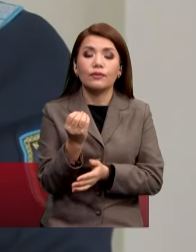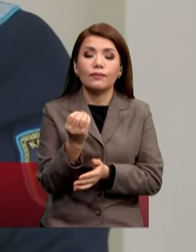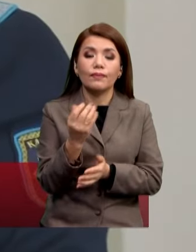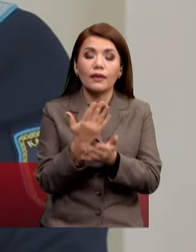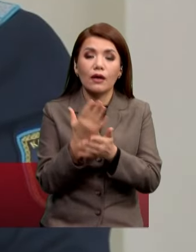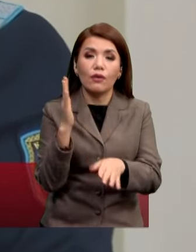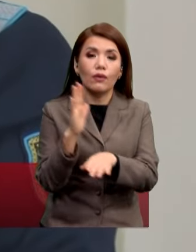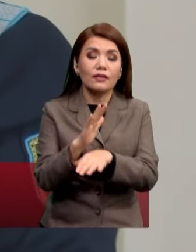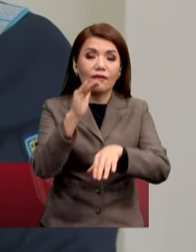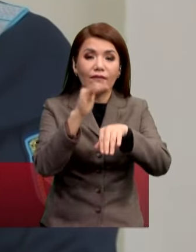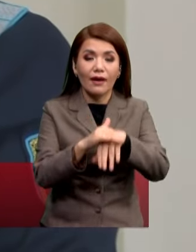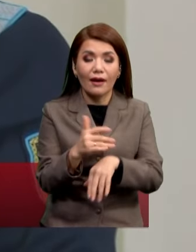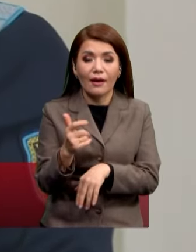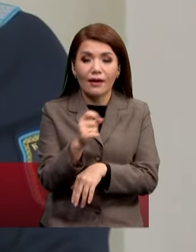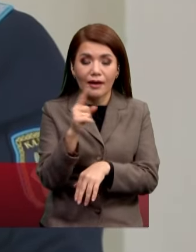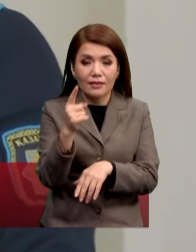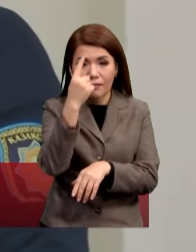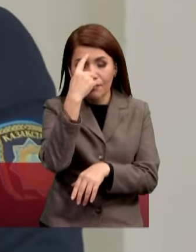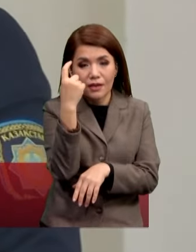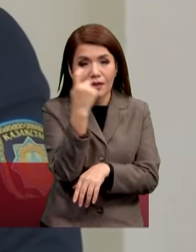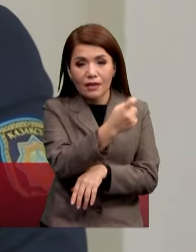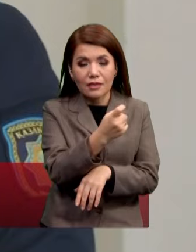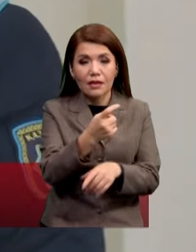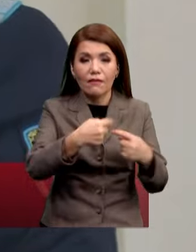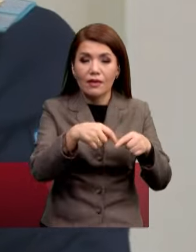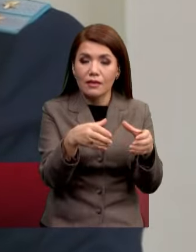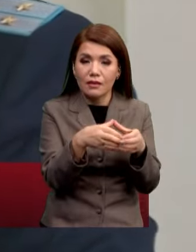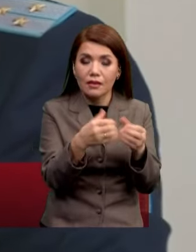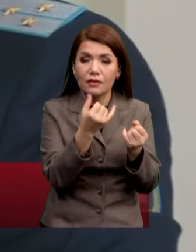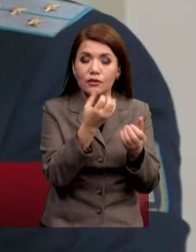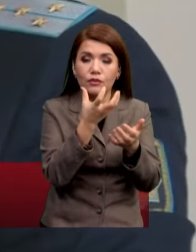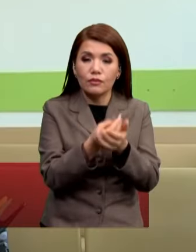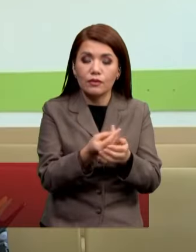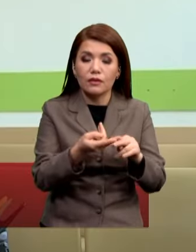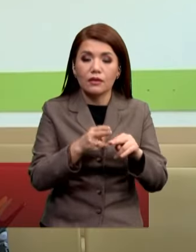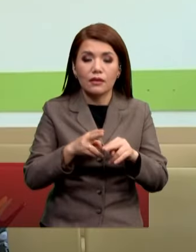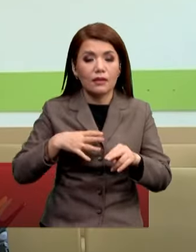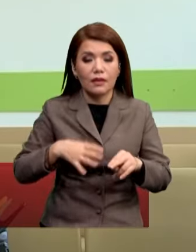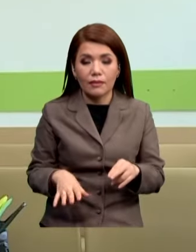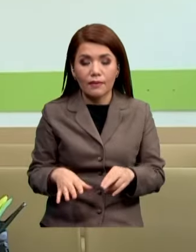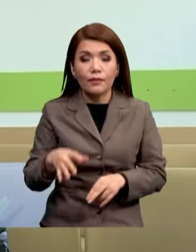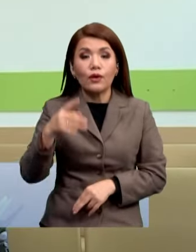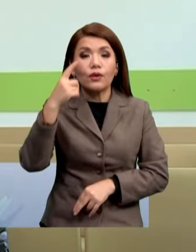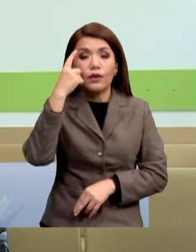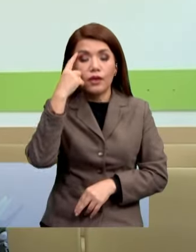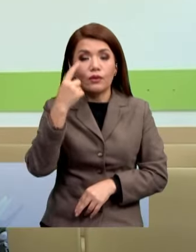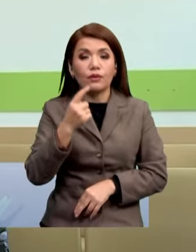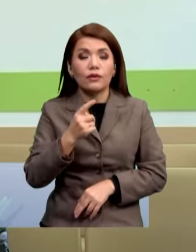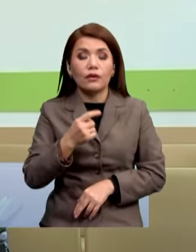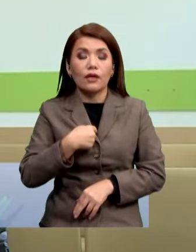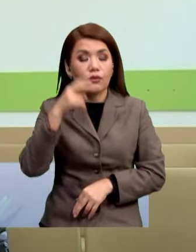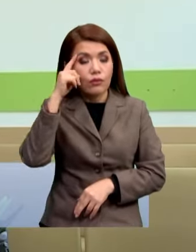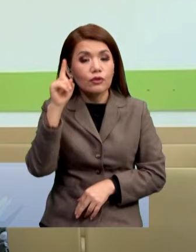об указанных фактах загазирования не сообщалось в отдел вентиляции угольного департамента АМТ. Я считаю, что